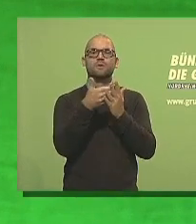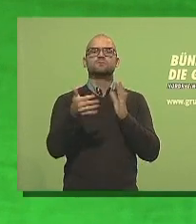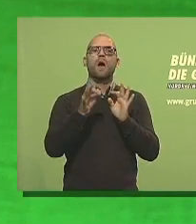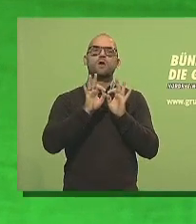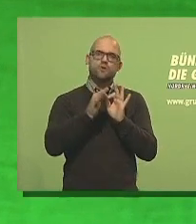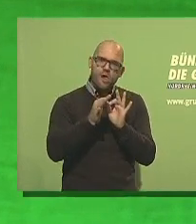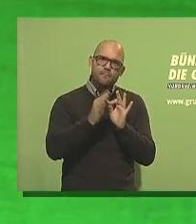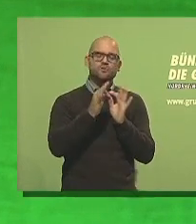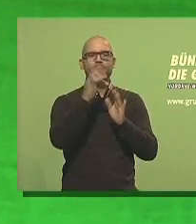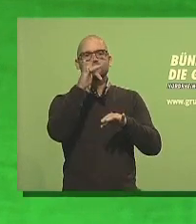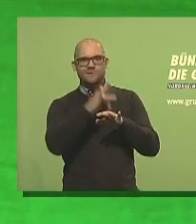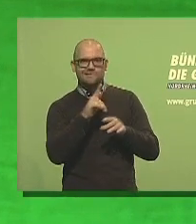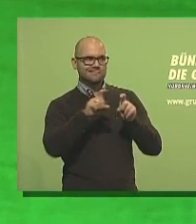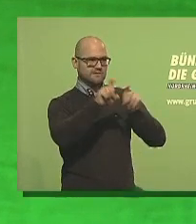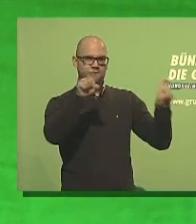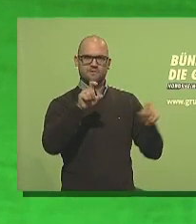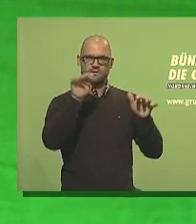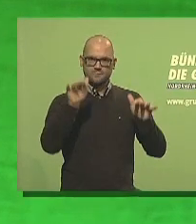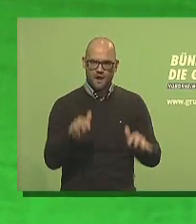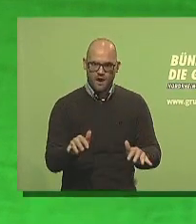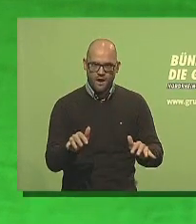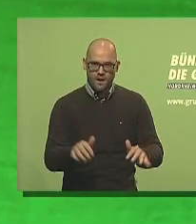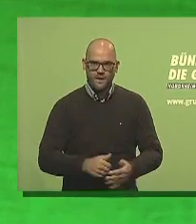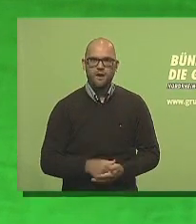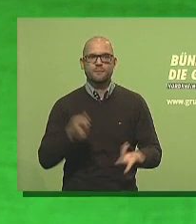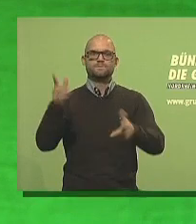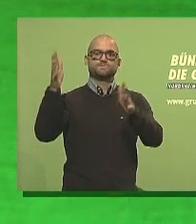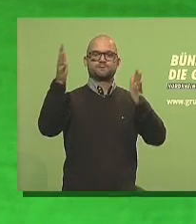Gebärdendolmetscherinnen hier.